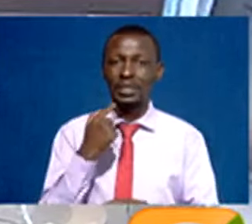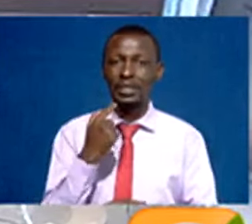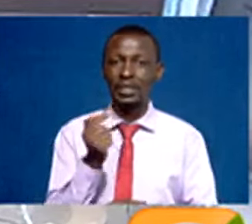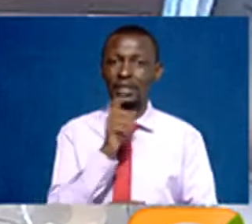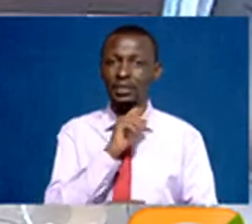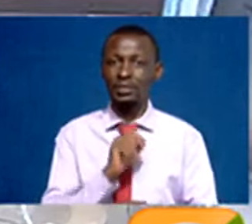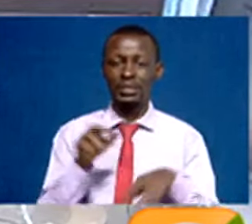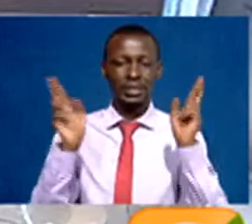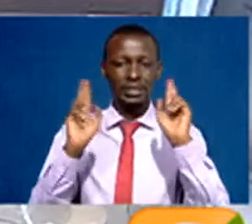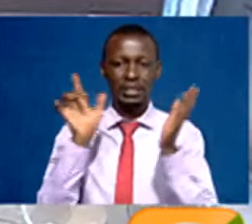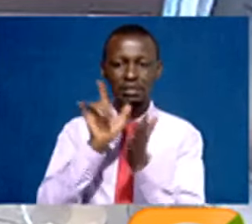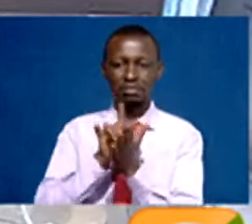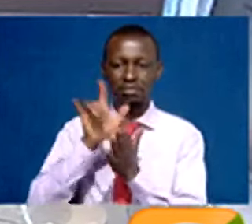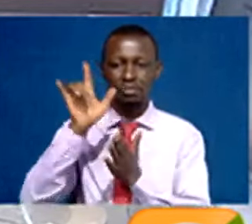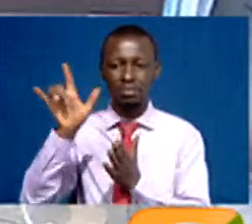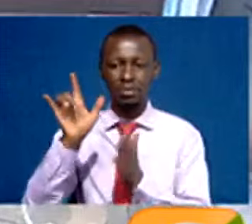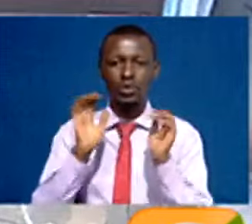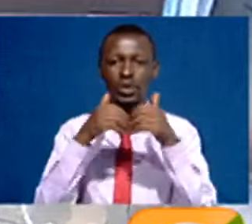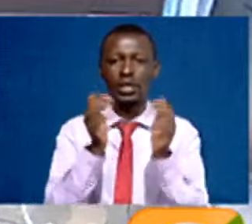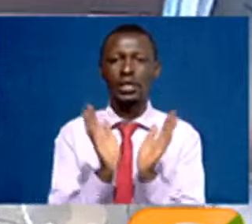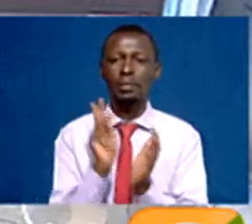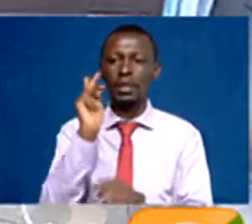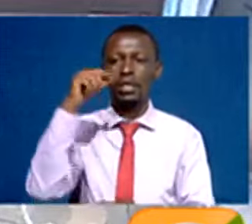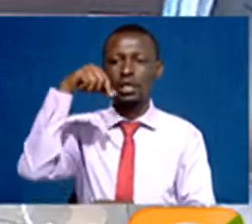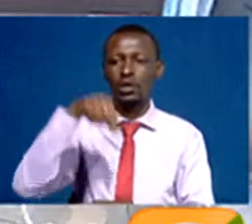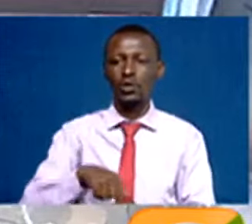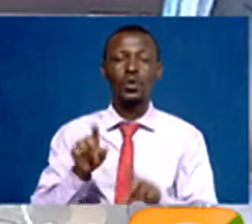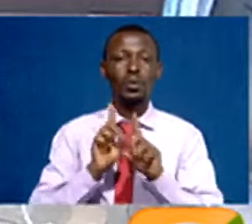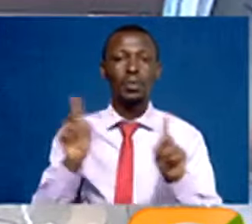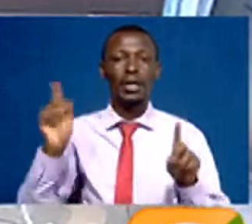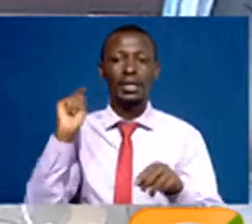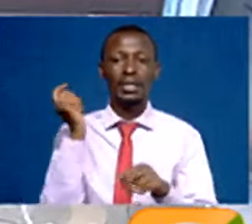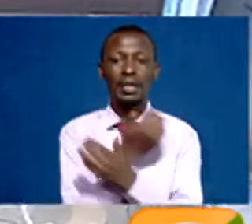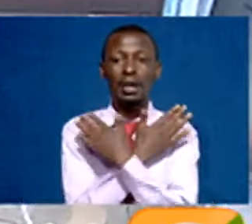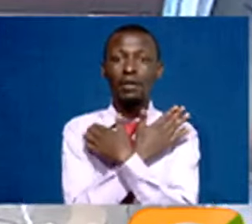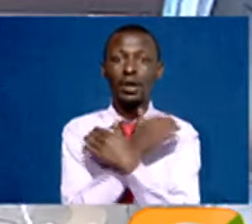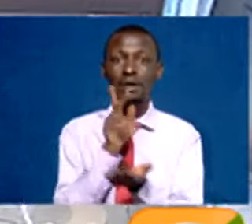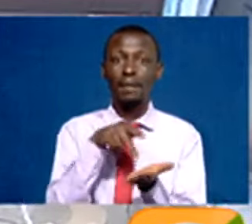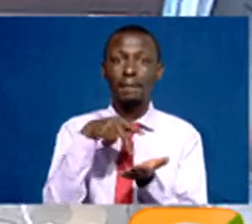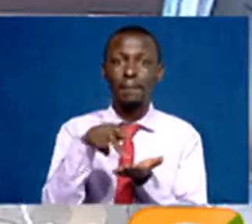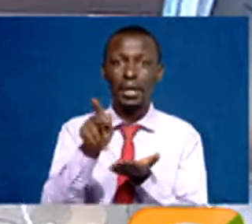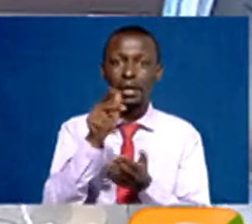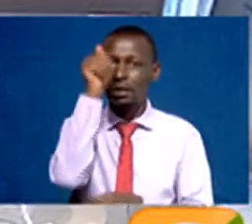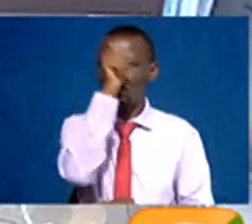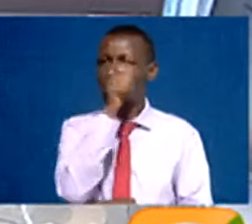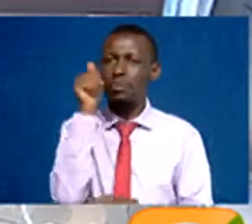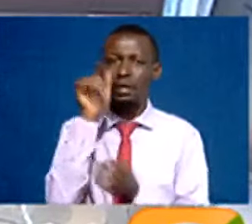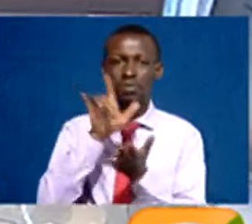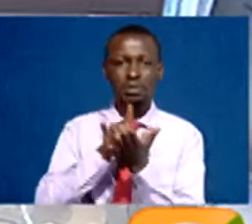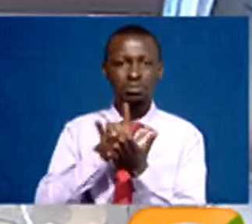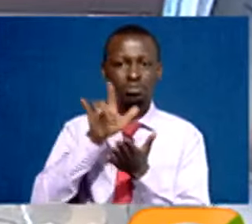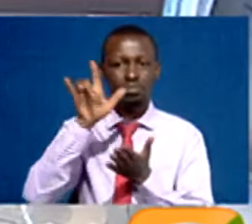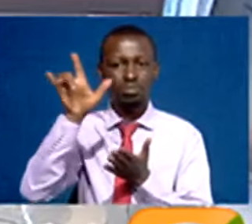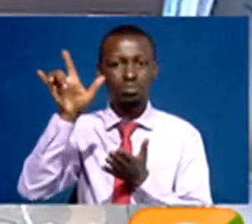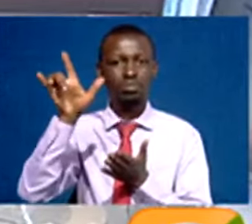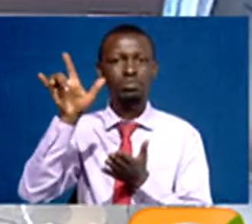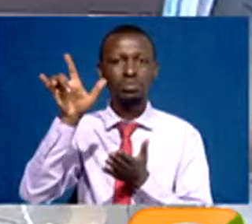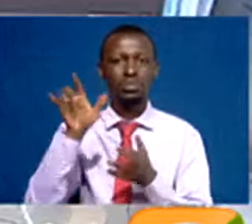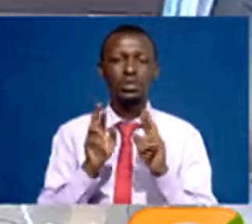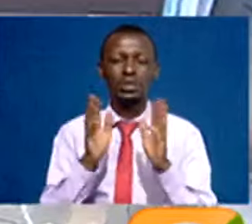alikuwa tayari kusafiri kwa ndege ya Kenya Airways, lakini marafiki wa Kenya wakagharamia ndege ya kibinafsi aliyotumia, kama